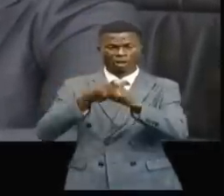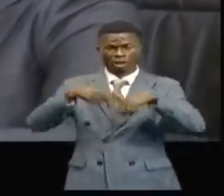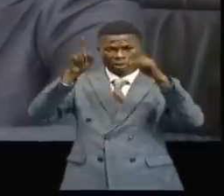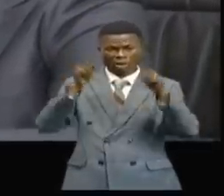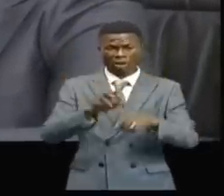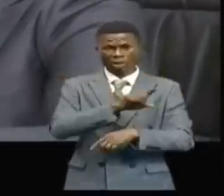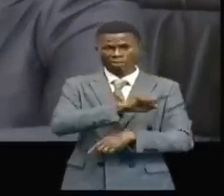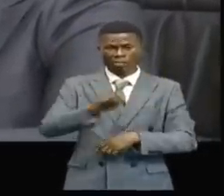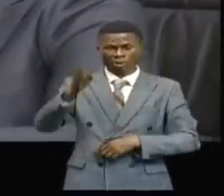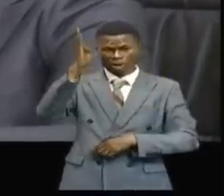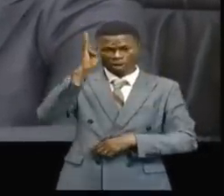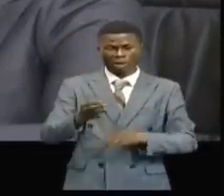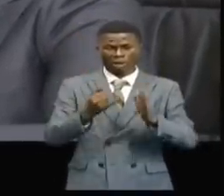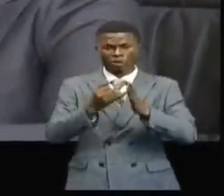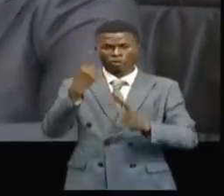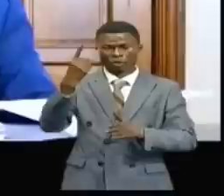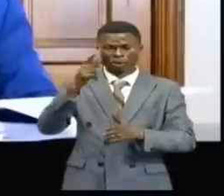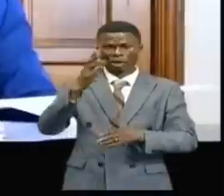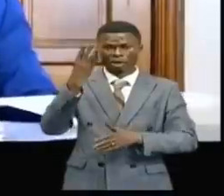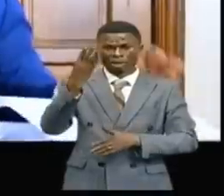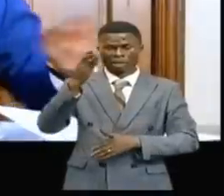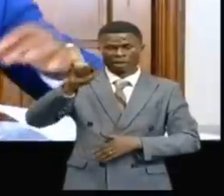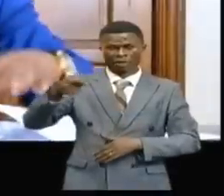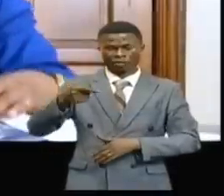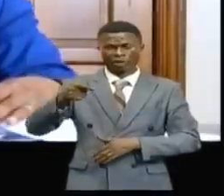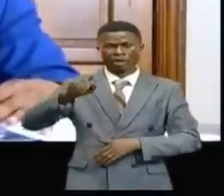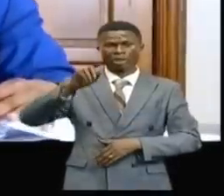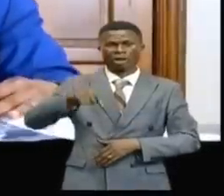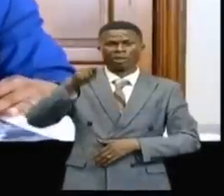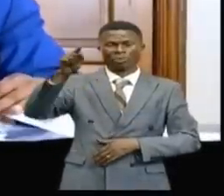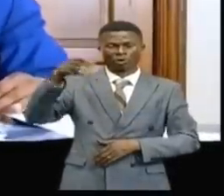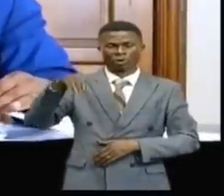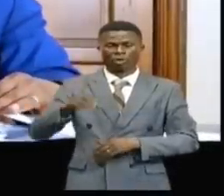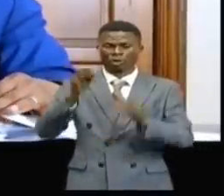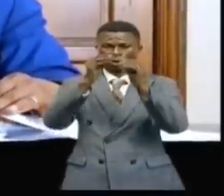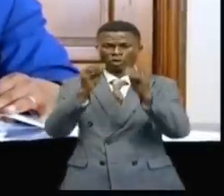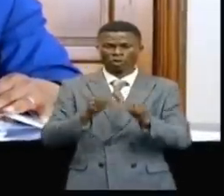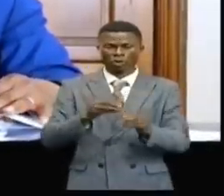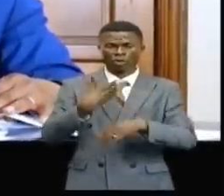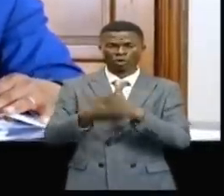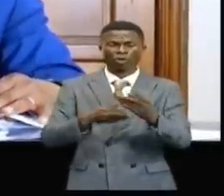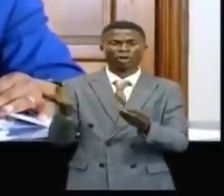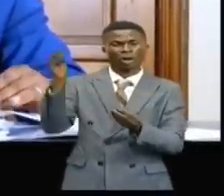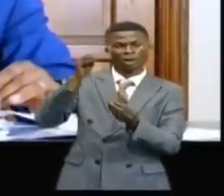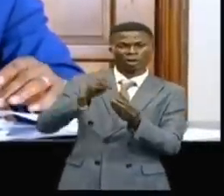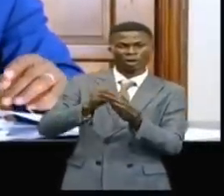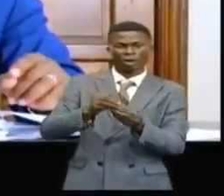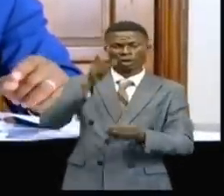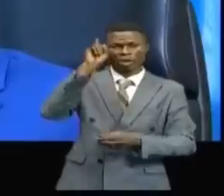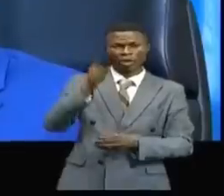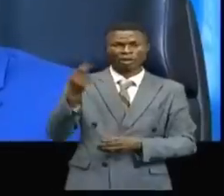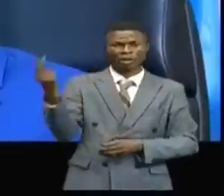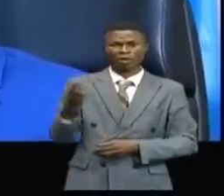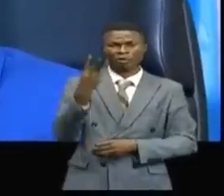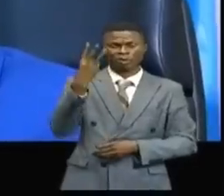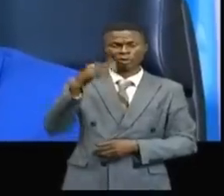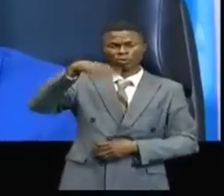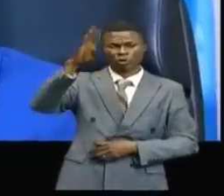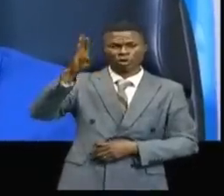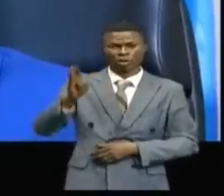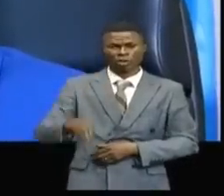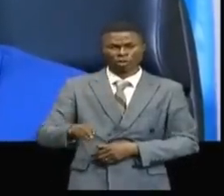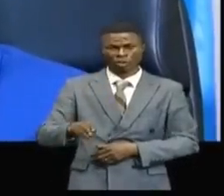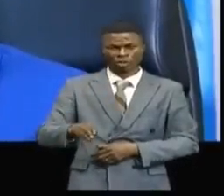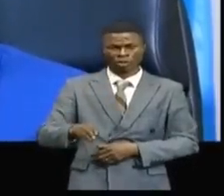à 1 461,4 milliards de francs congolais, soit un taux de réalisation de 123%.